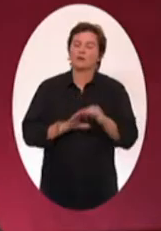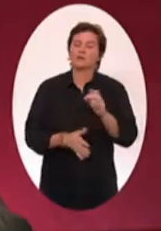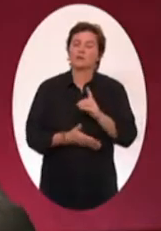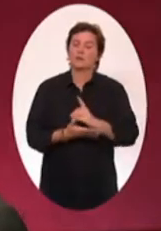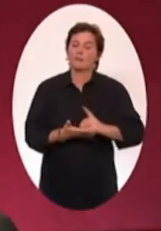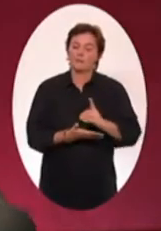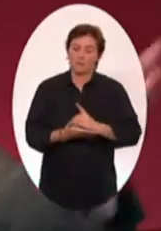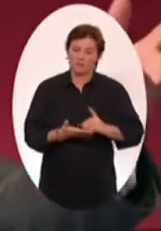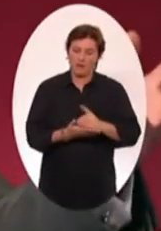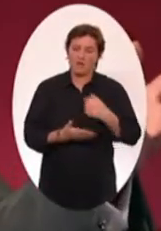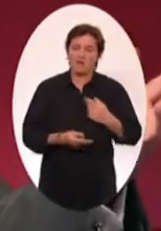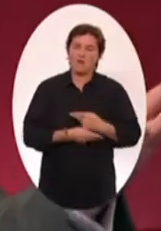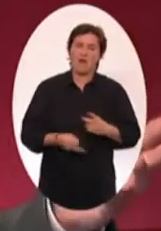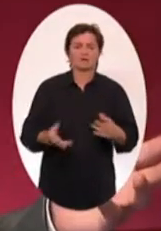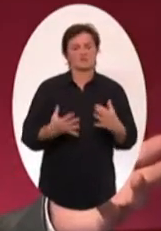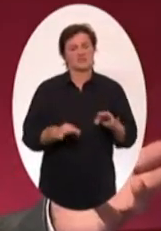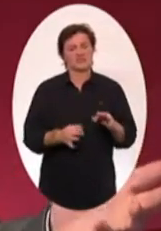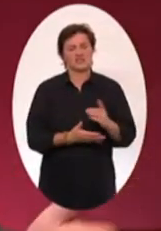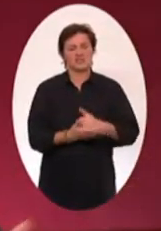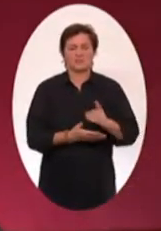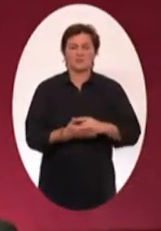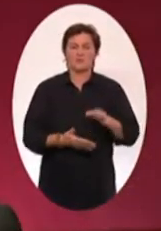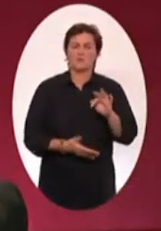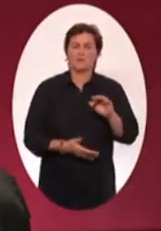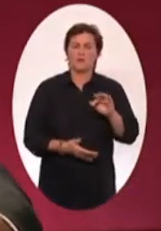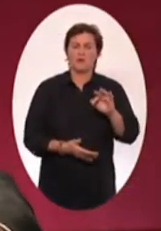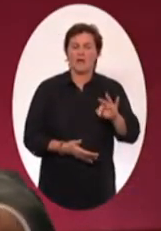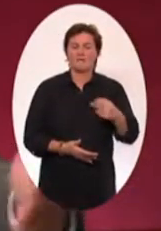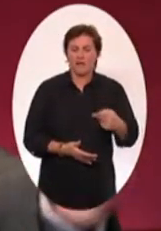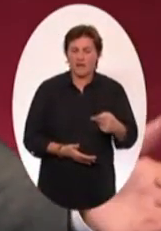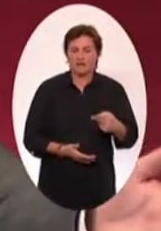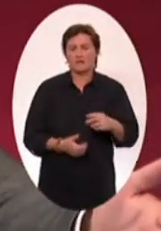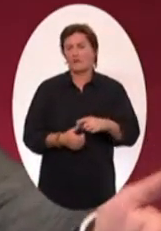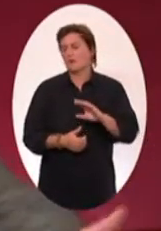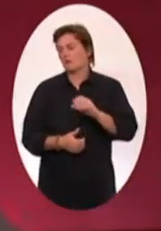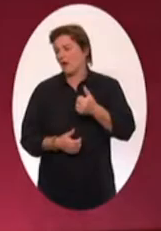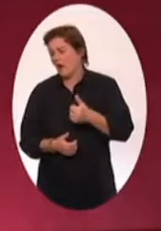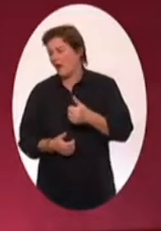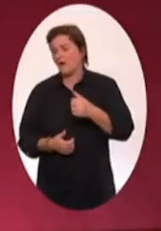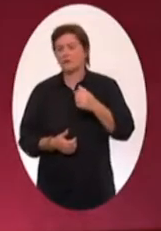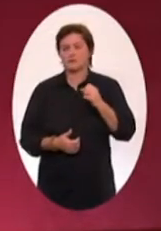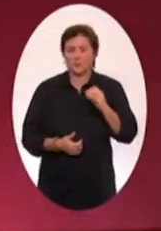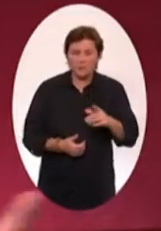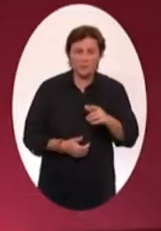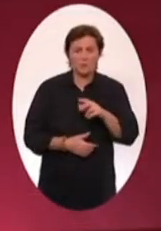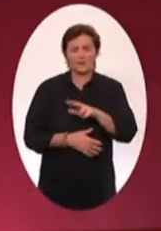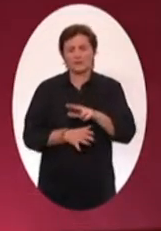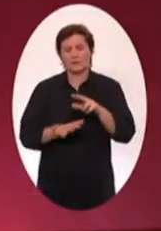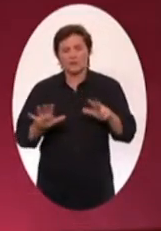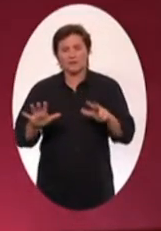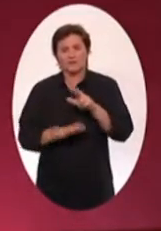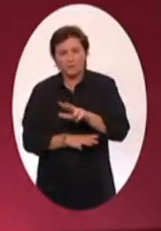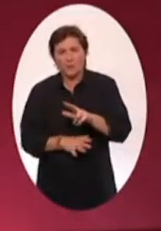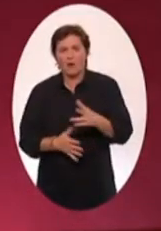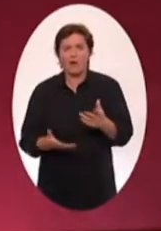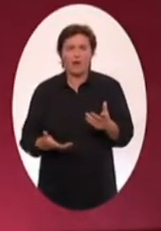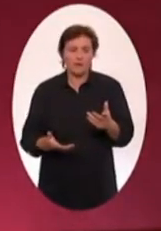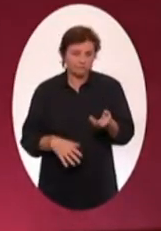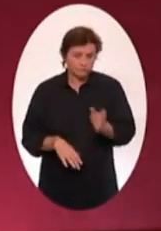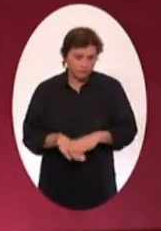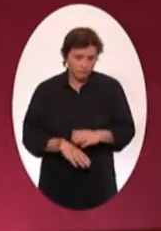nous annonçait 10 départements au Front National, l'Aisne. Le VAR devait basculer, rien n'a basculé, il y a eu